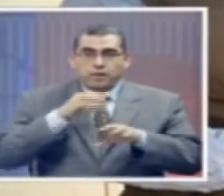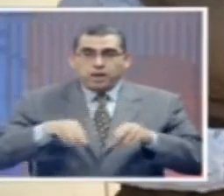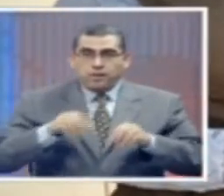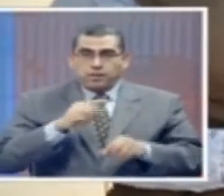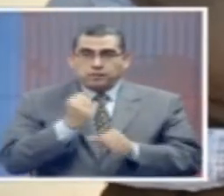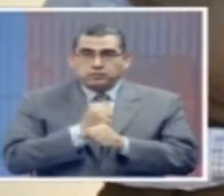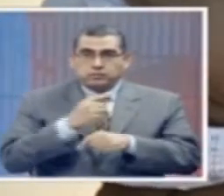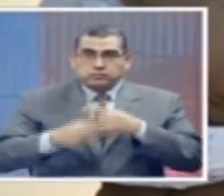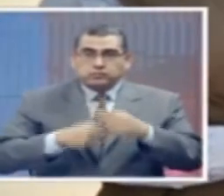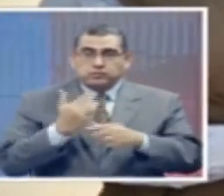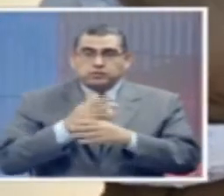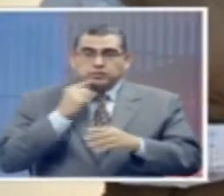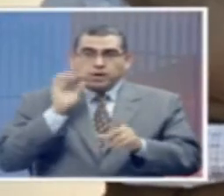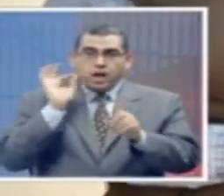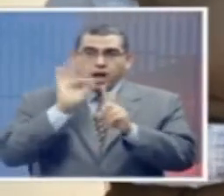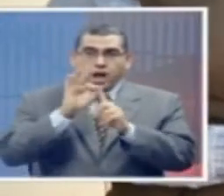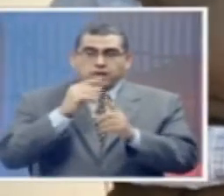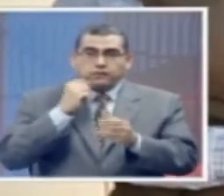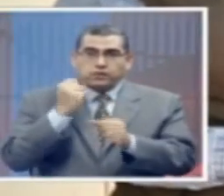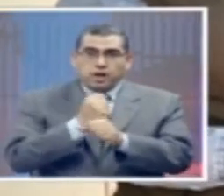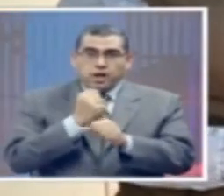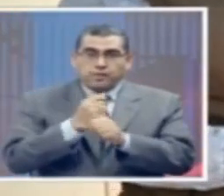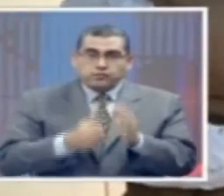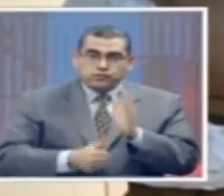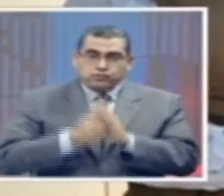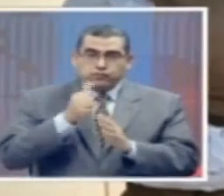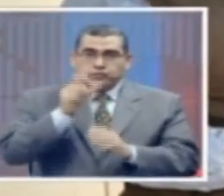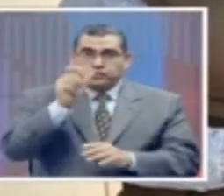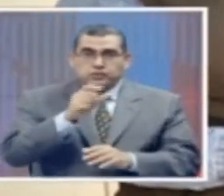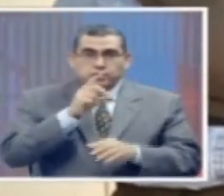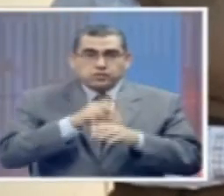ملل لتحقيق المستهدف من المبادرة بخلق جيل